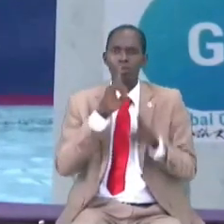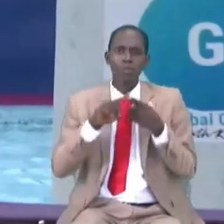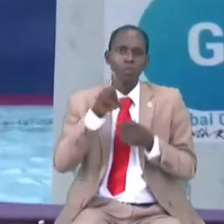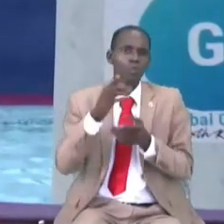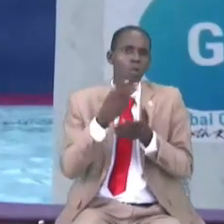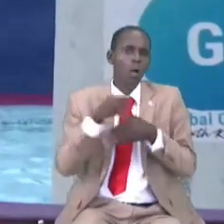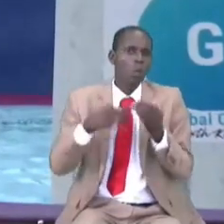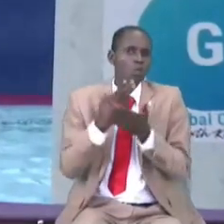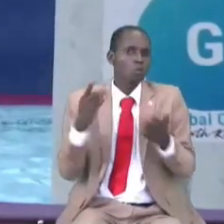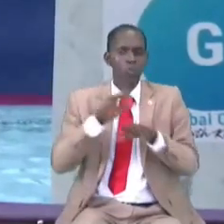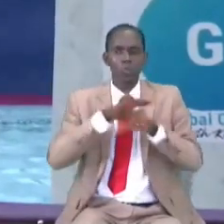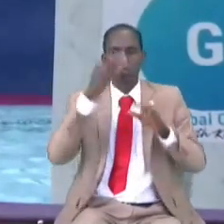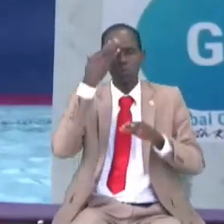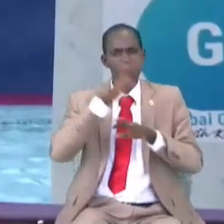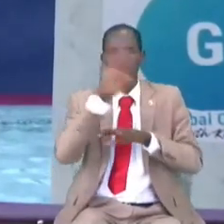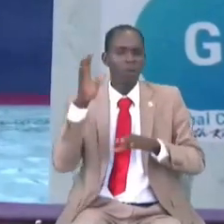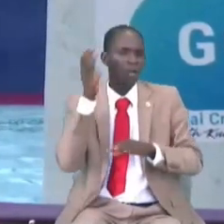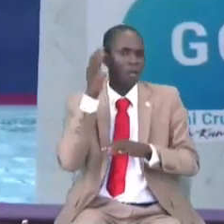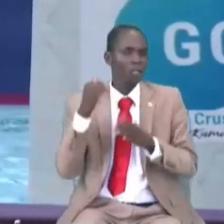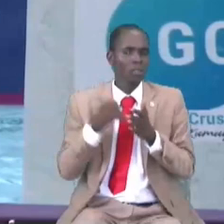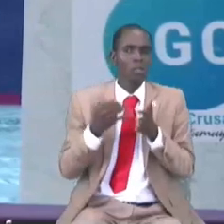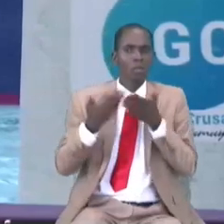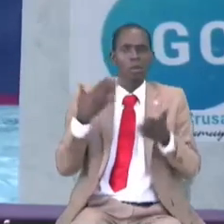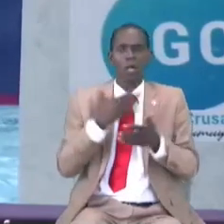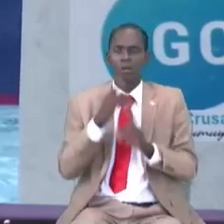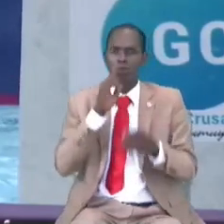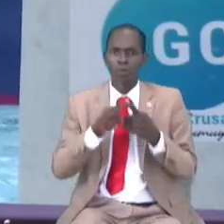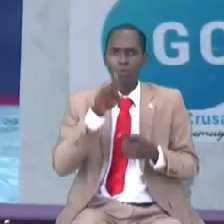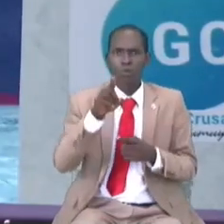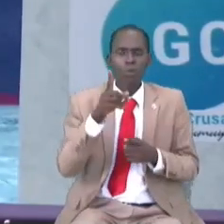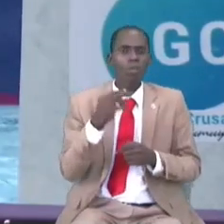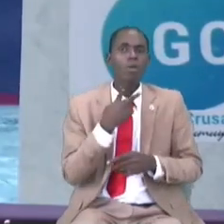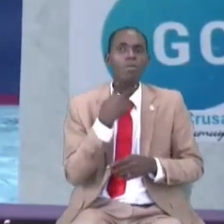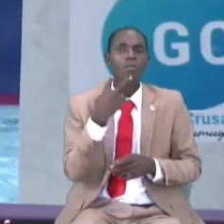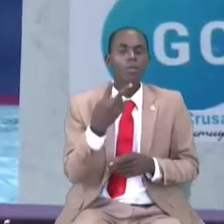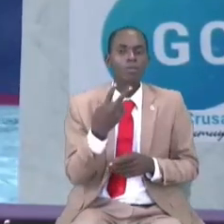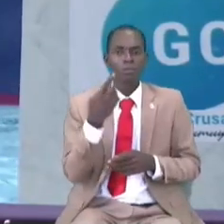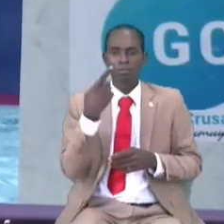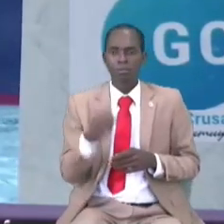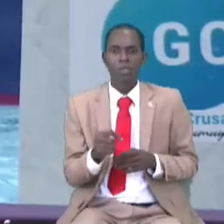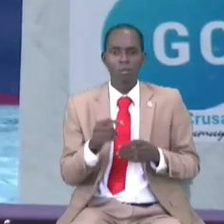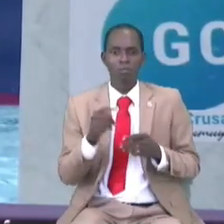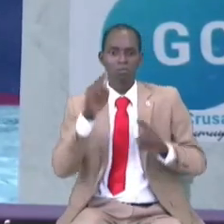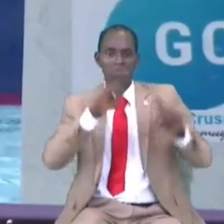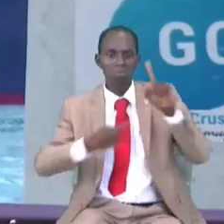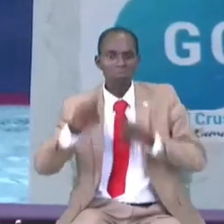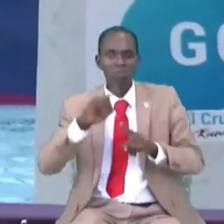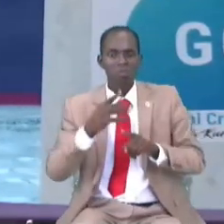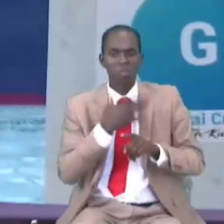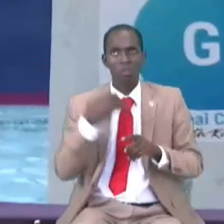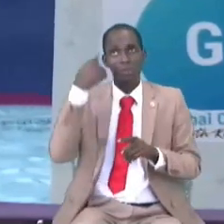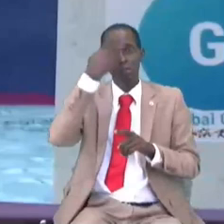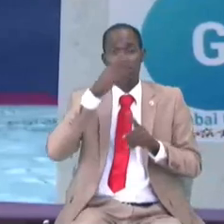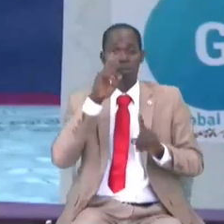et il te parle, la voix, le ton, et le regard, et la position, tout ce